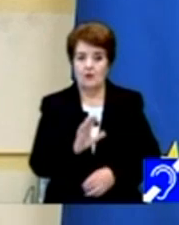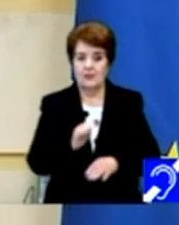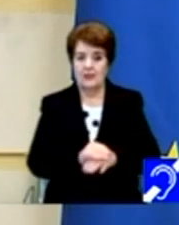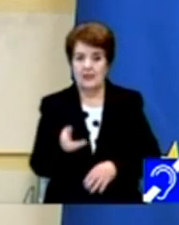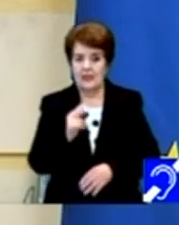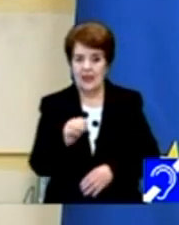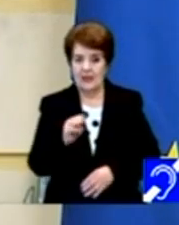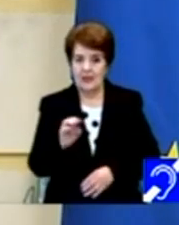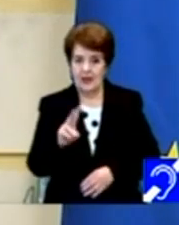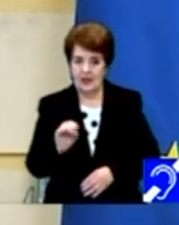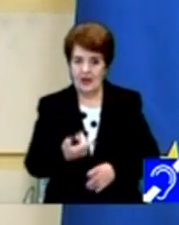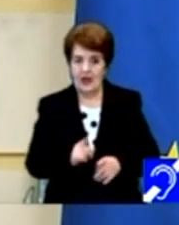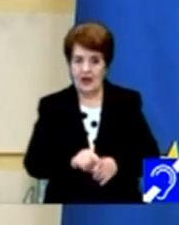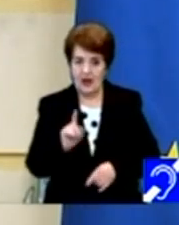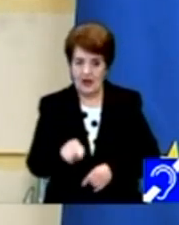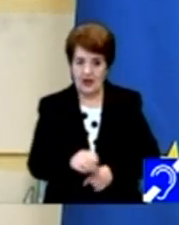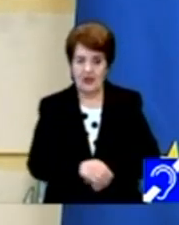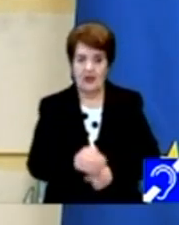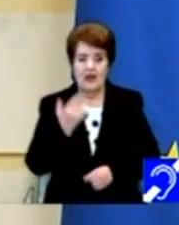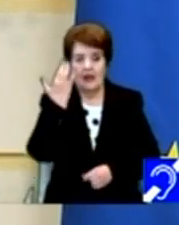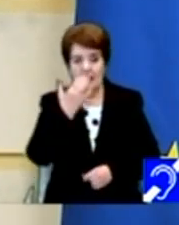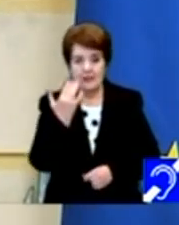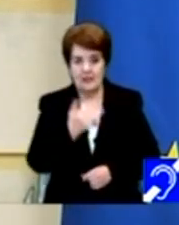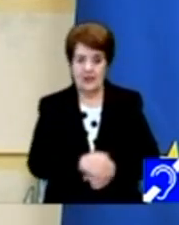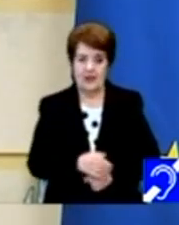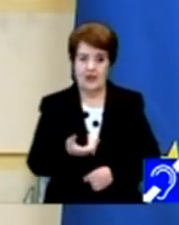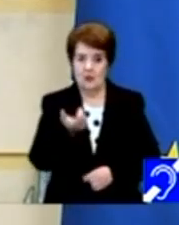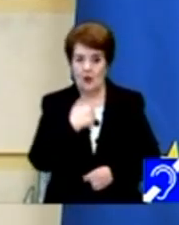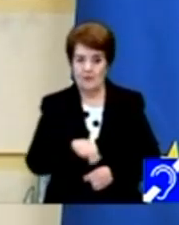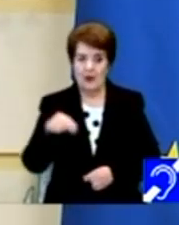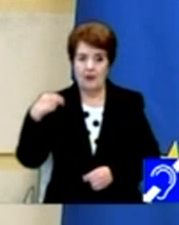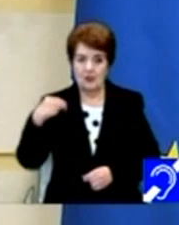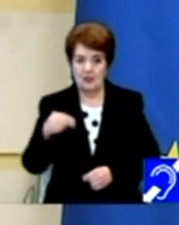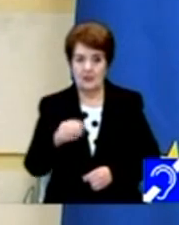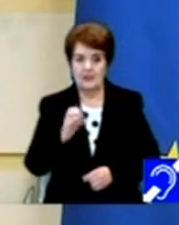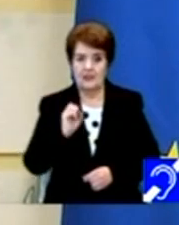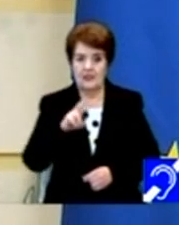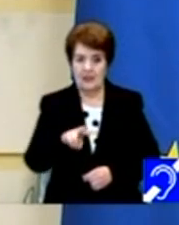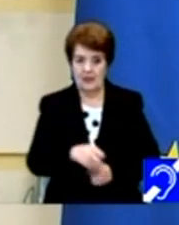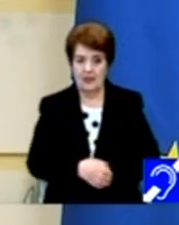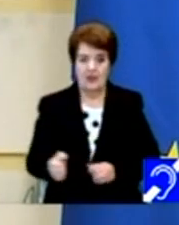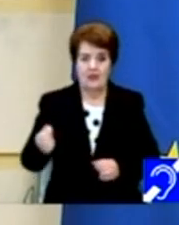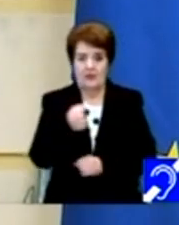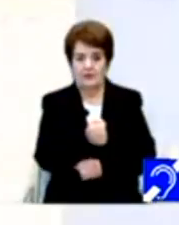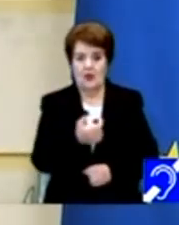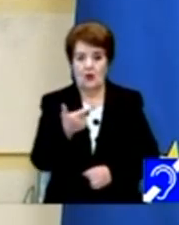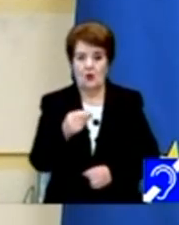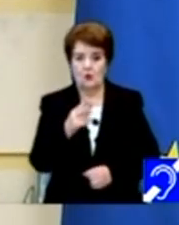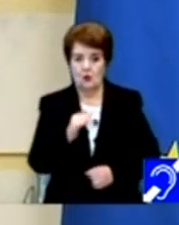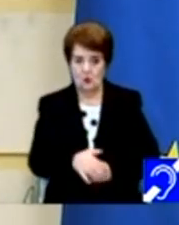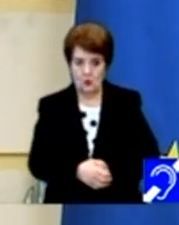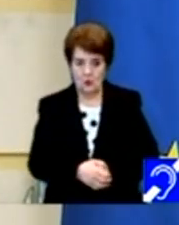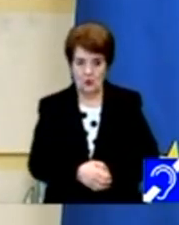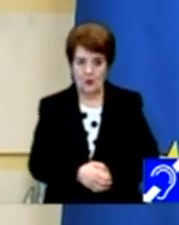da, care să ducă la ideea că doamna președinte trebuie să-l înainteze pe domnul Grosu. Vom